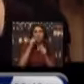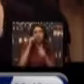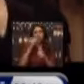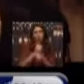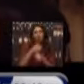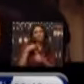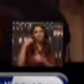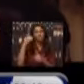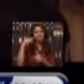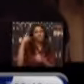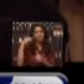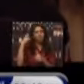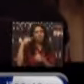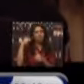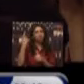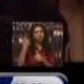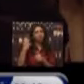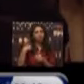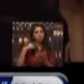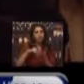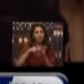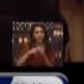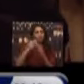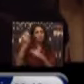فقعدت افكر واوزنها،